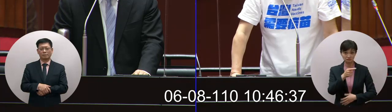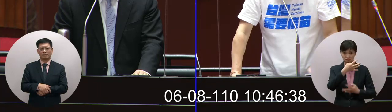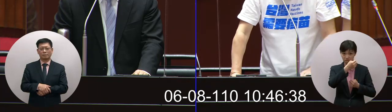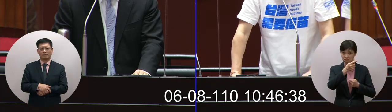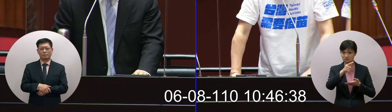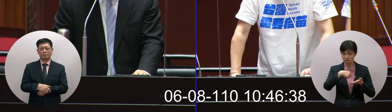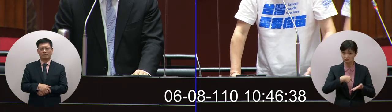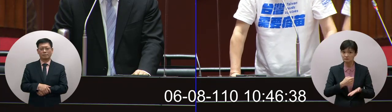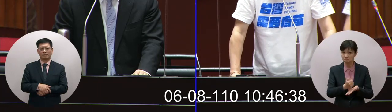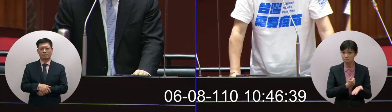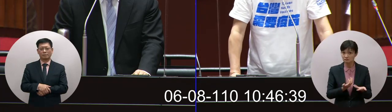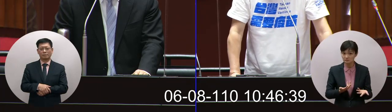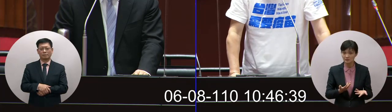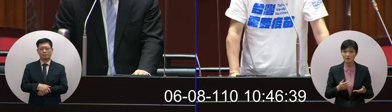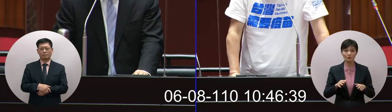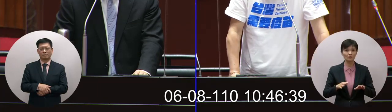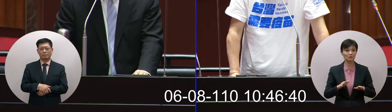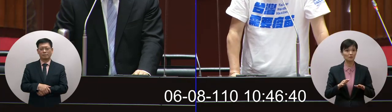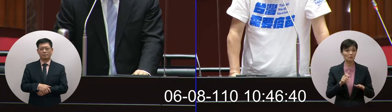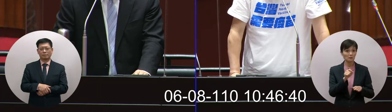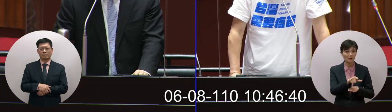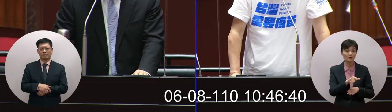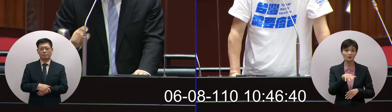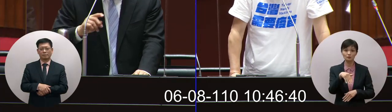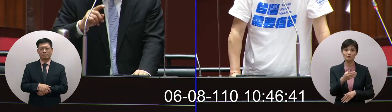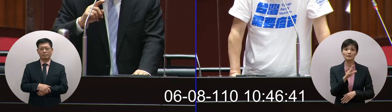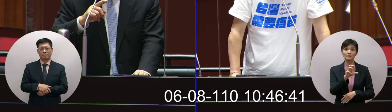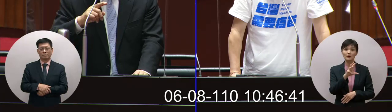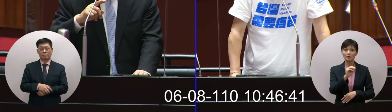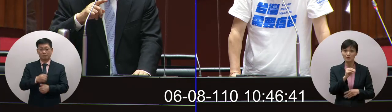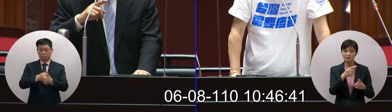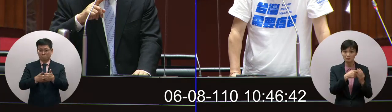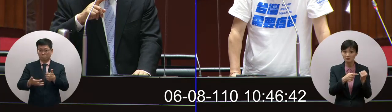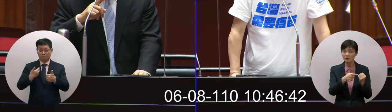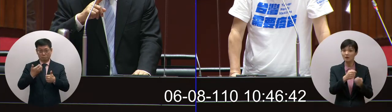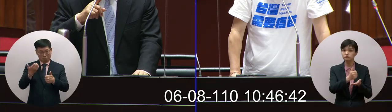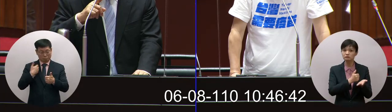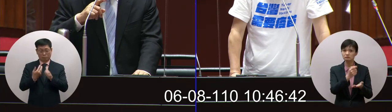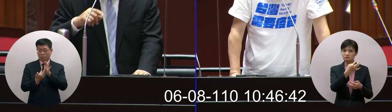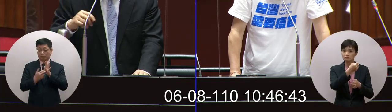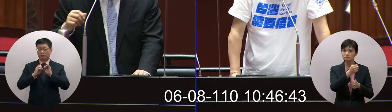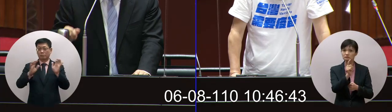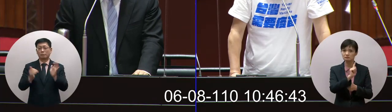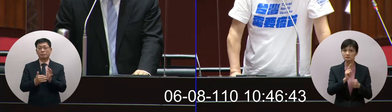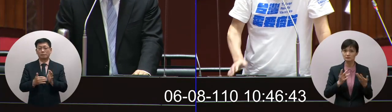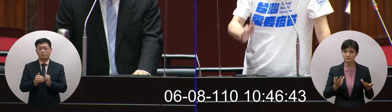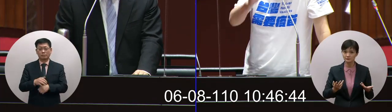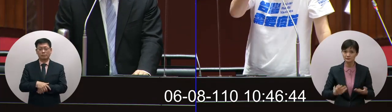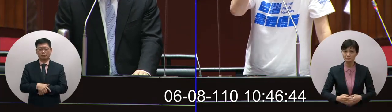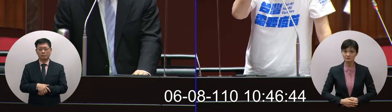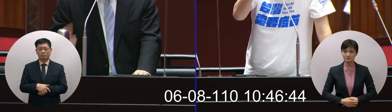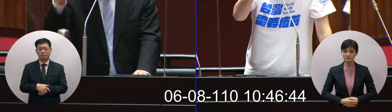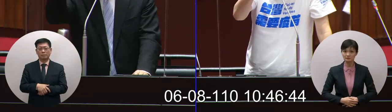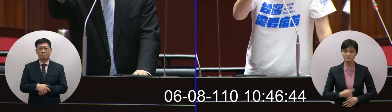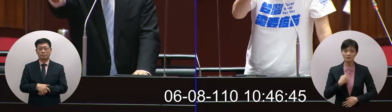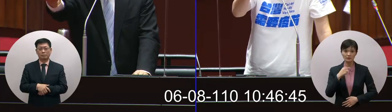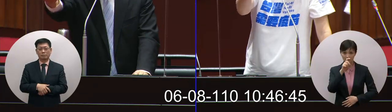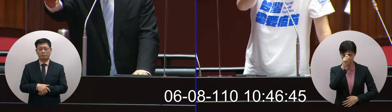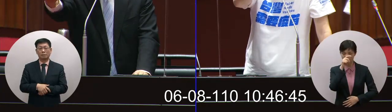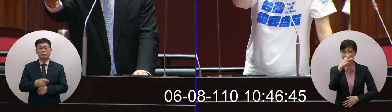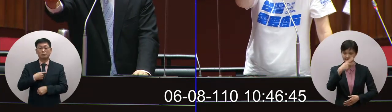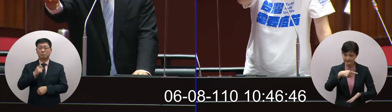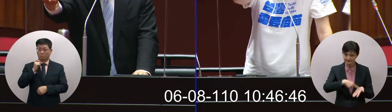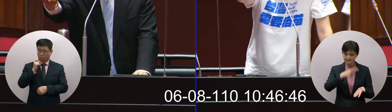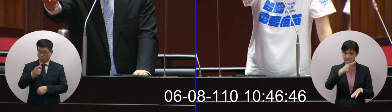的988万剂什么时候会到？ 委员，刚才我已经有说明，我们购买疫苗， 我希望你再说一遍，